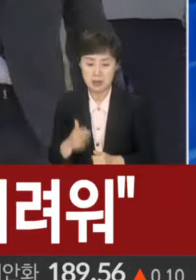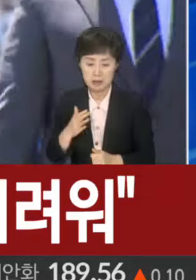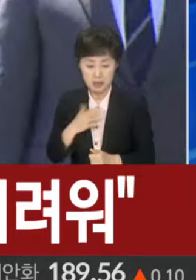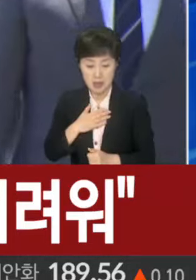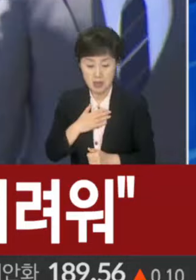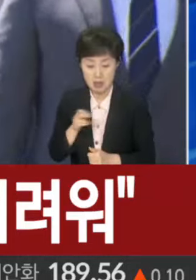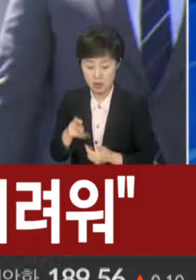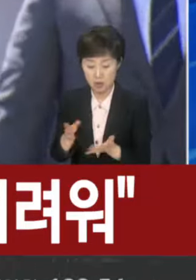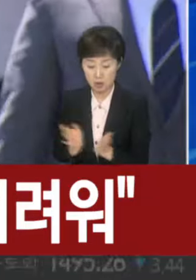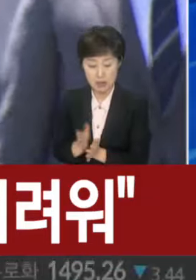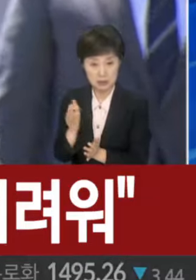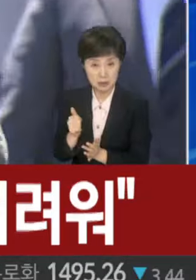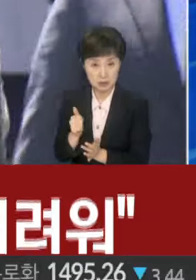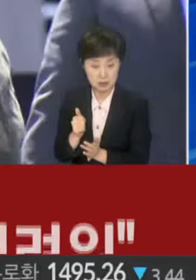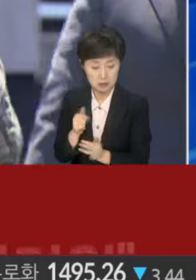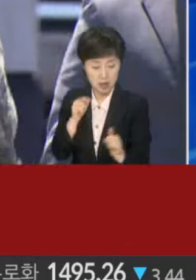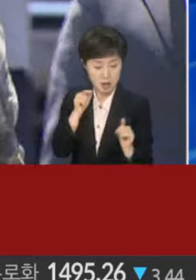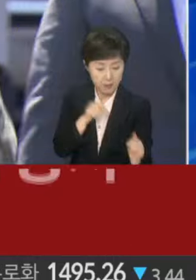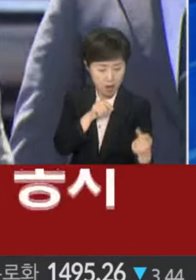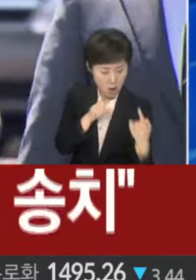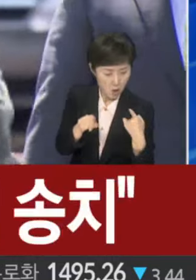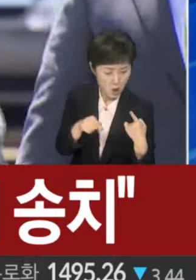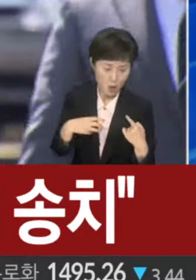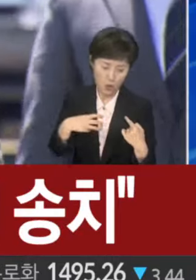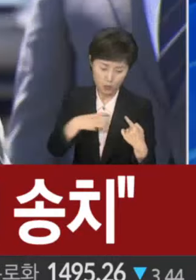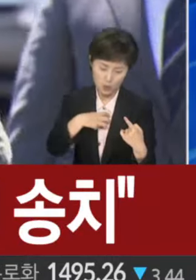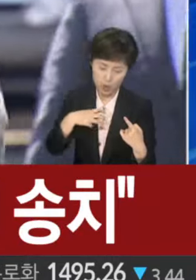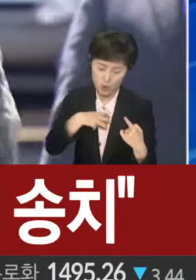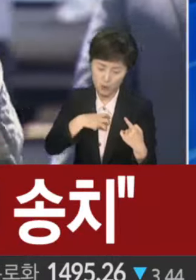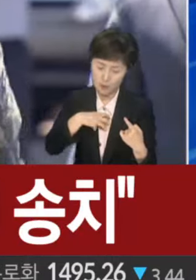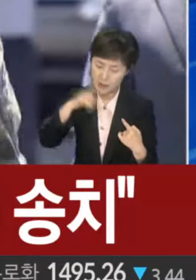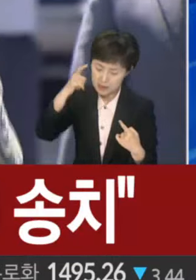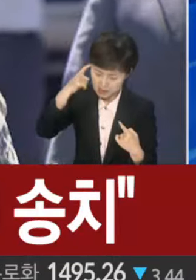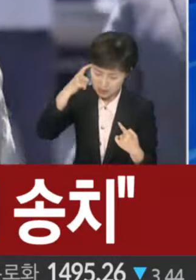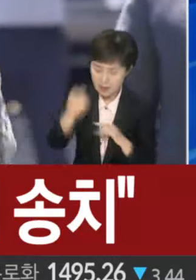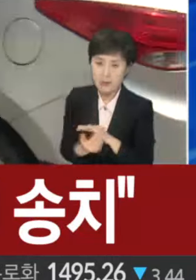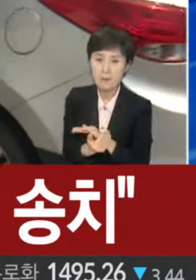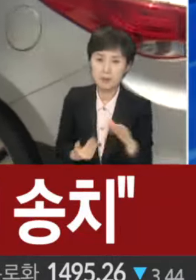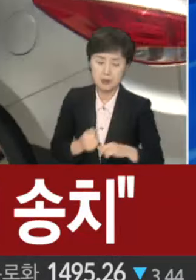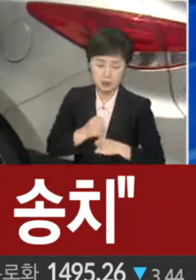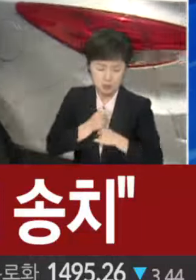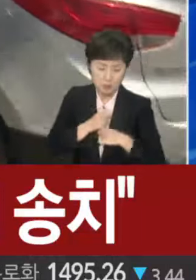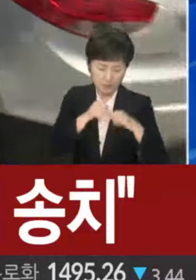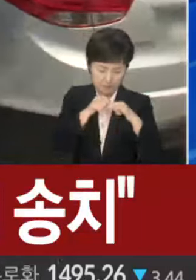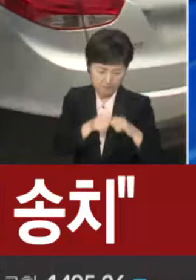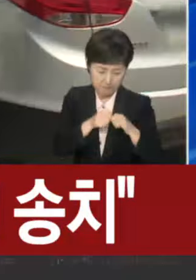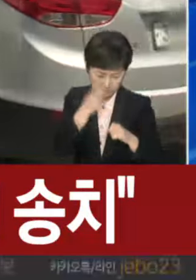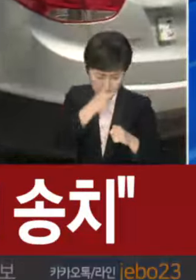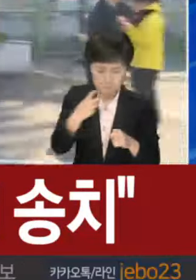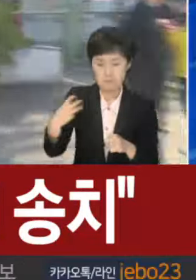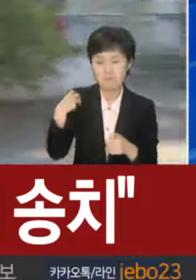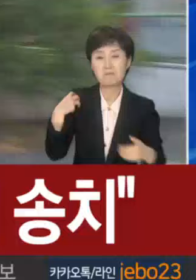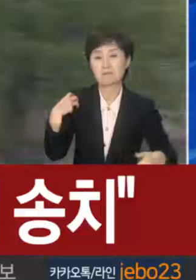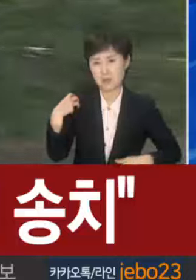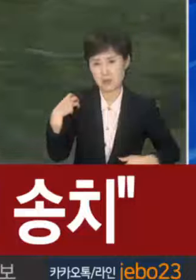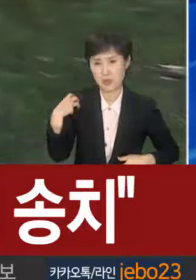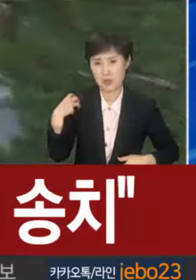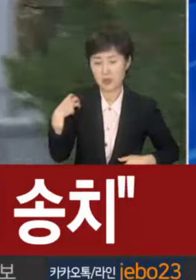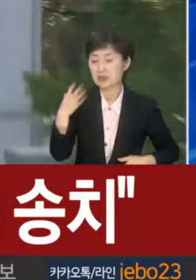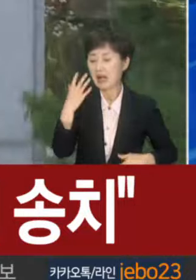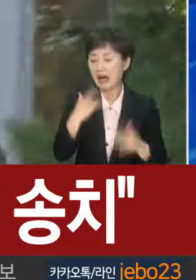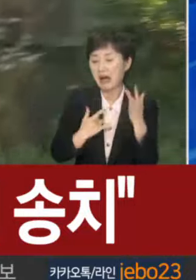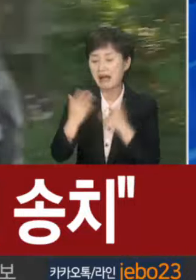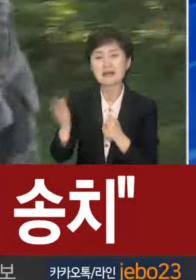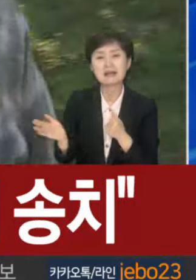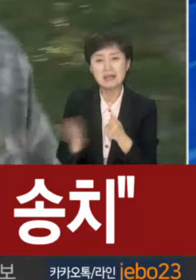지휘 발언이 오인될 가능성까지 보고 좀 더 구체적으로 주의를 기울여서 감독을 했어야 하는데 그렇죠. 그 부분을 해태를